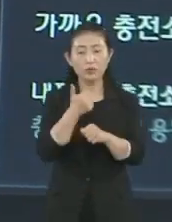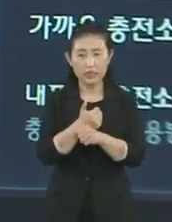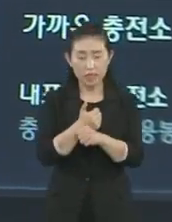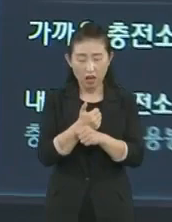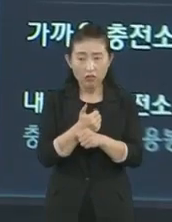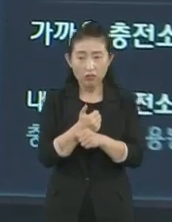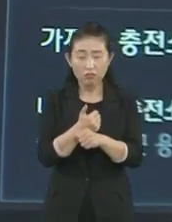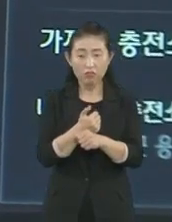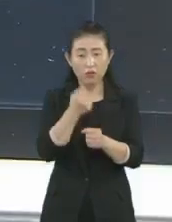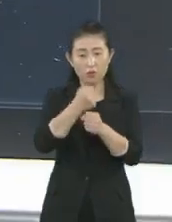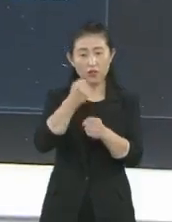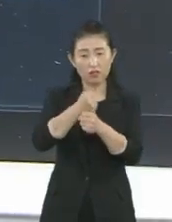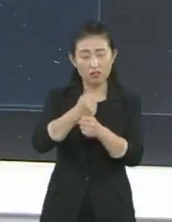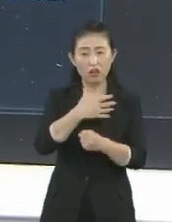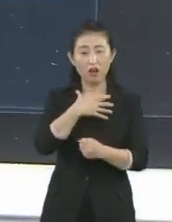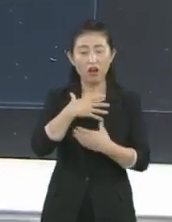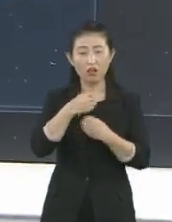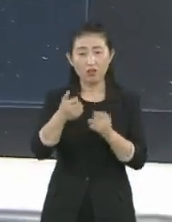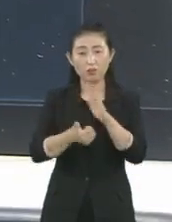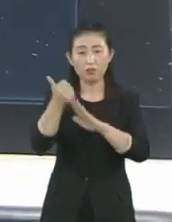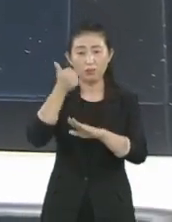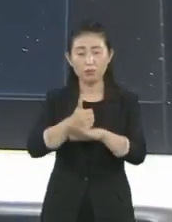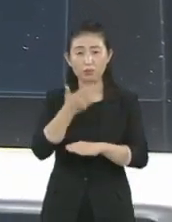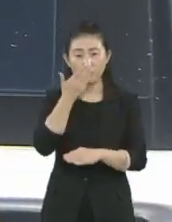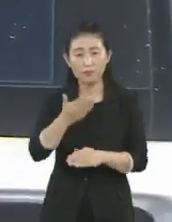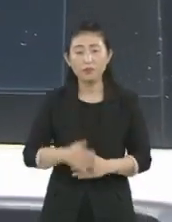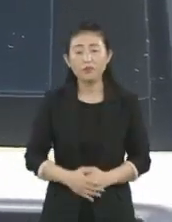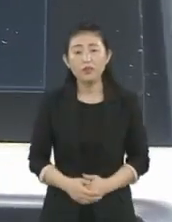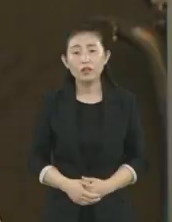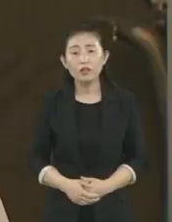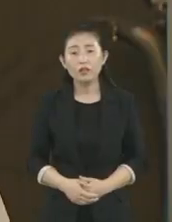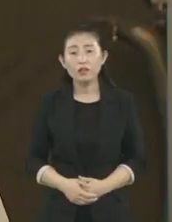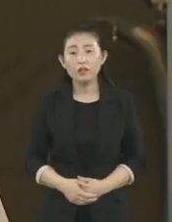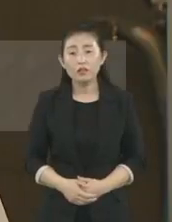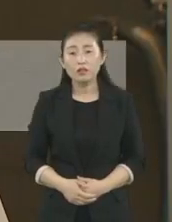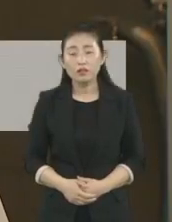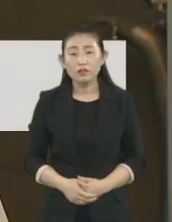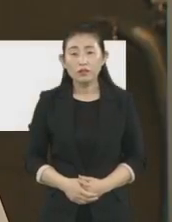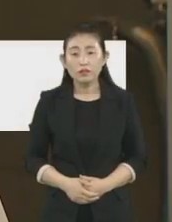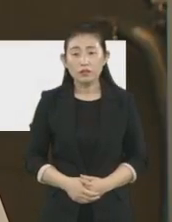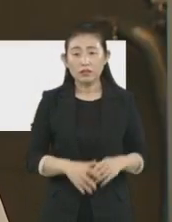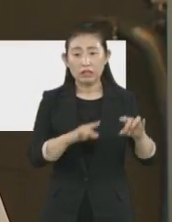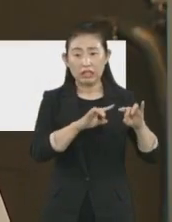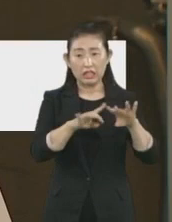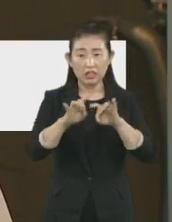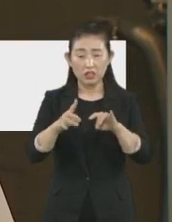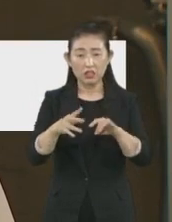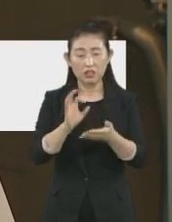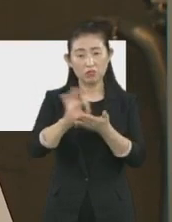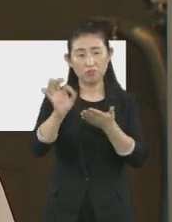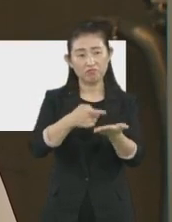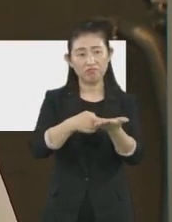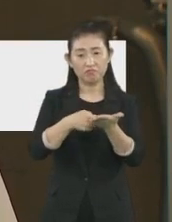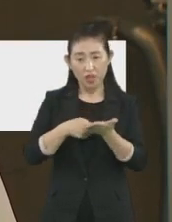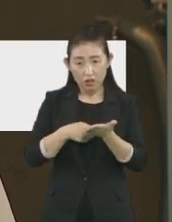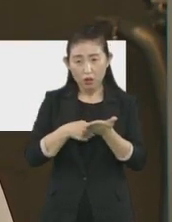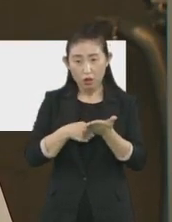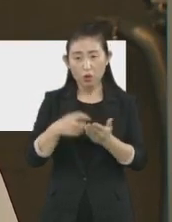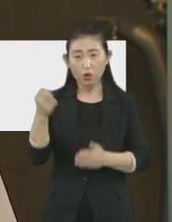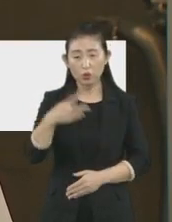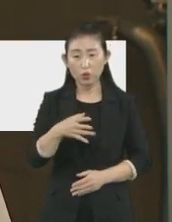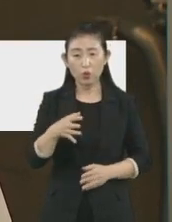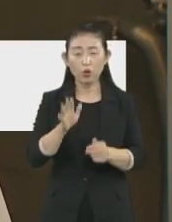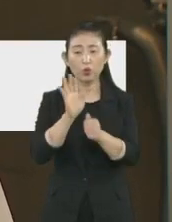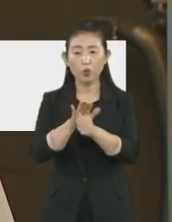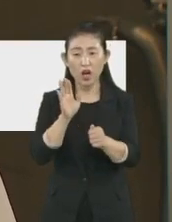넘게 안정적으로 생산하는 데 성공했습니다. 연료를 공급할 수 있는 에너지가 적게 쓰이고 촉매 작용을